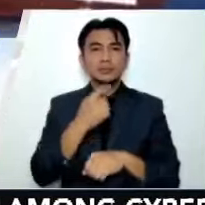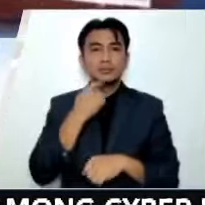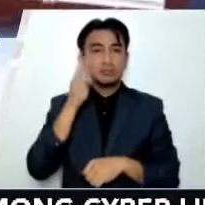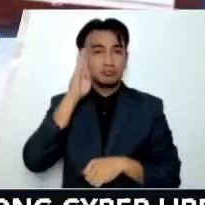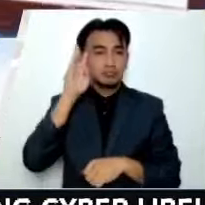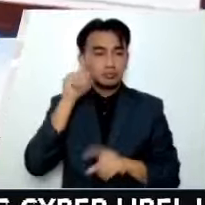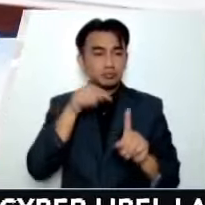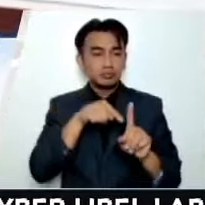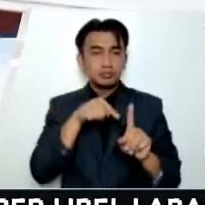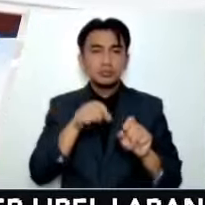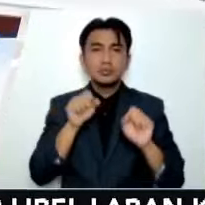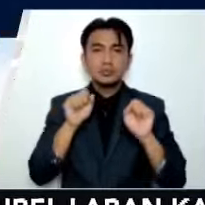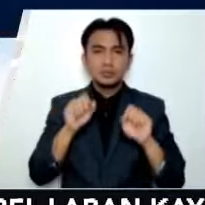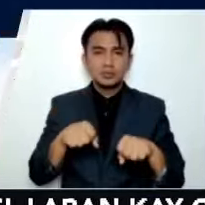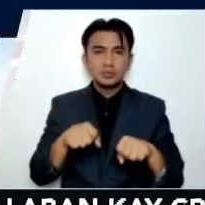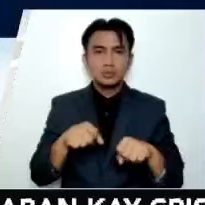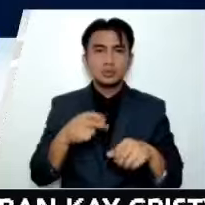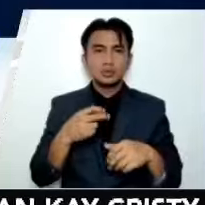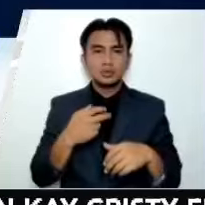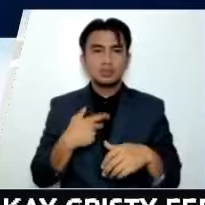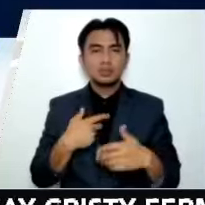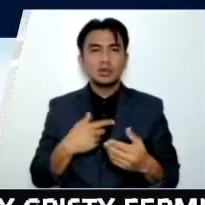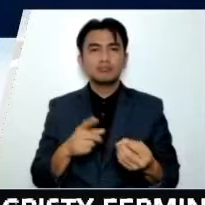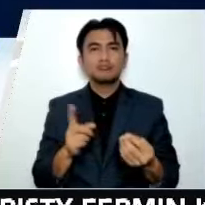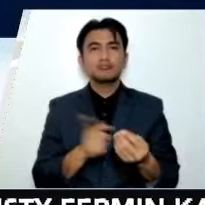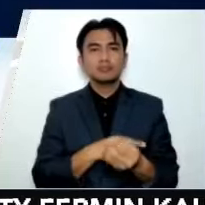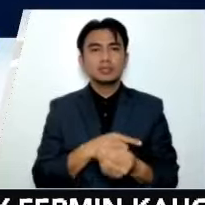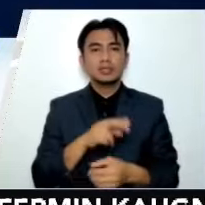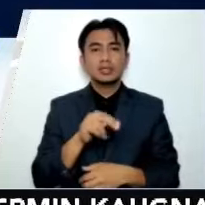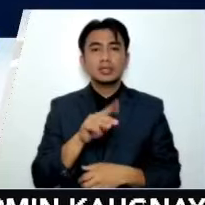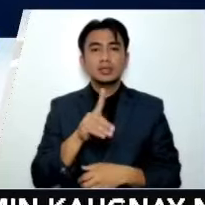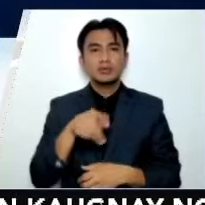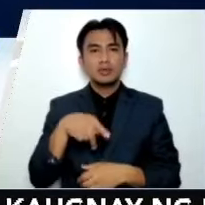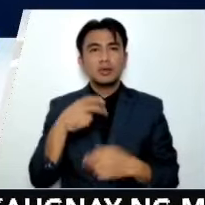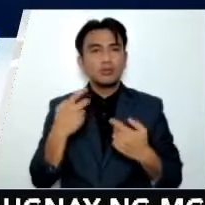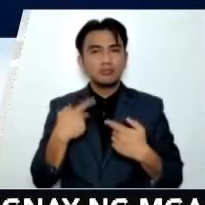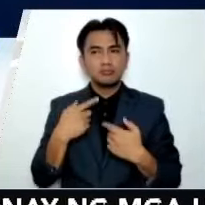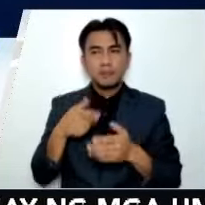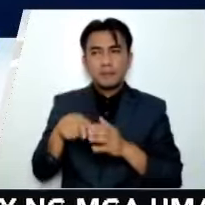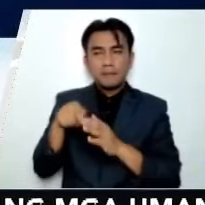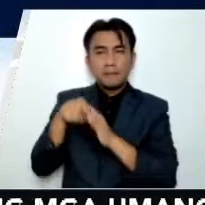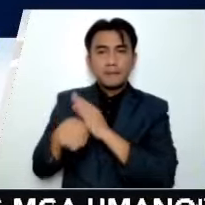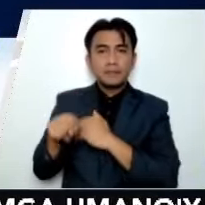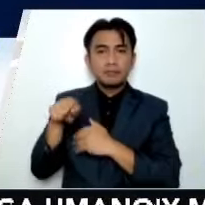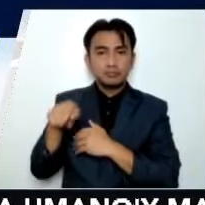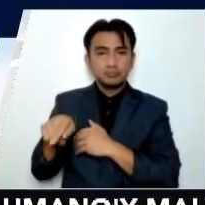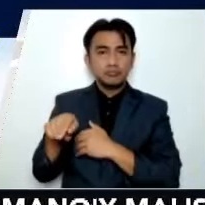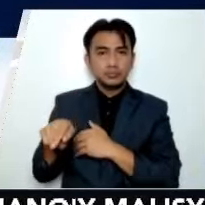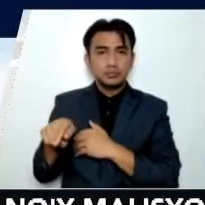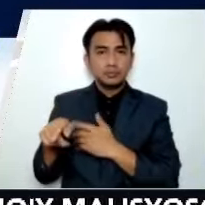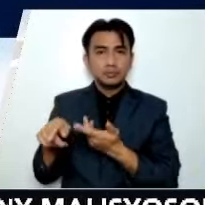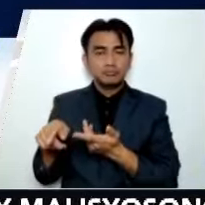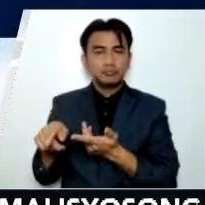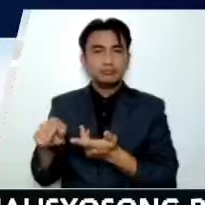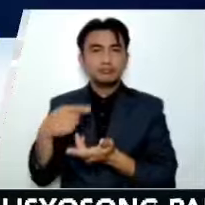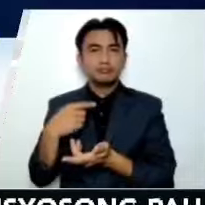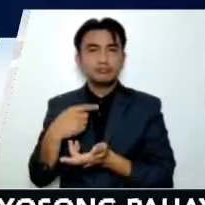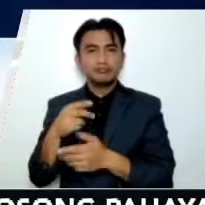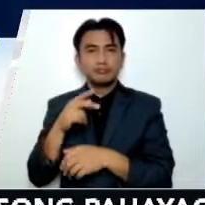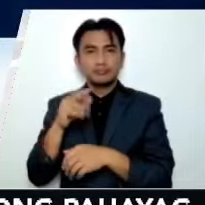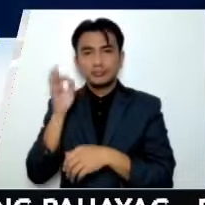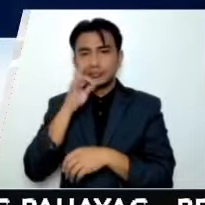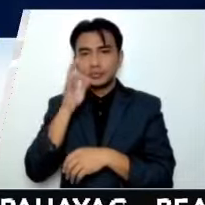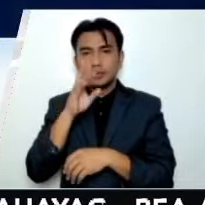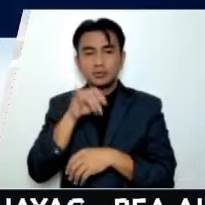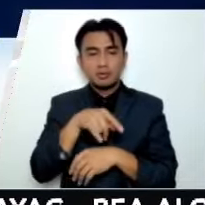pwedeng i-invoke ang MDT kapag napatay ang isang sundalong Pilipino sa mga pag-atake ng China. Pero sabi ngayon ng Pangulo, basta